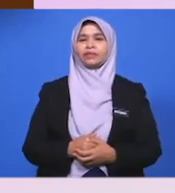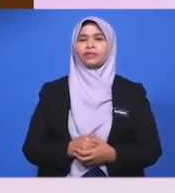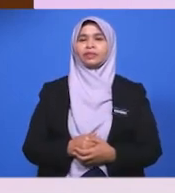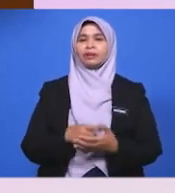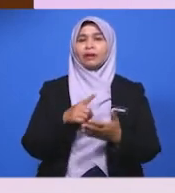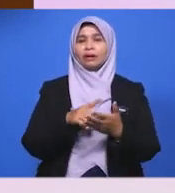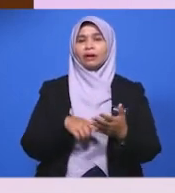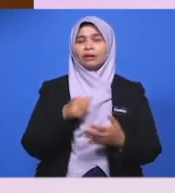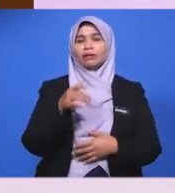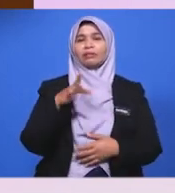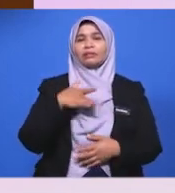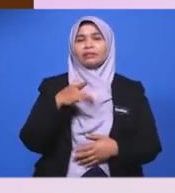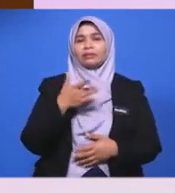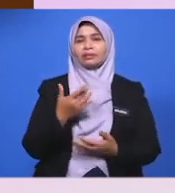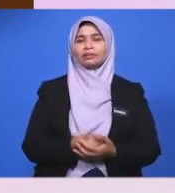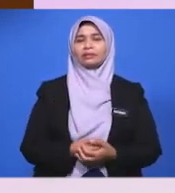Apa agaknya jawapannya, ya?